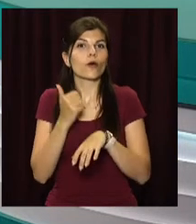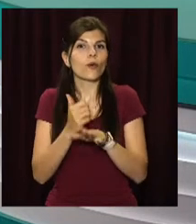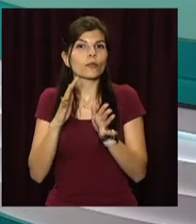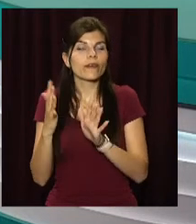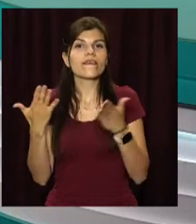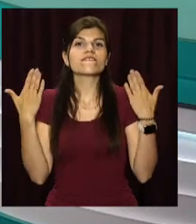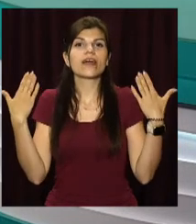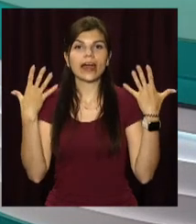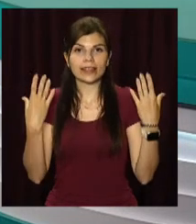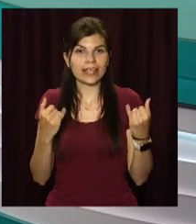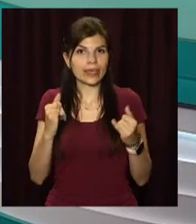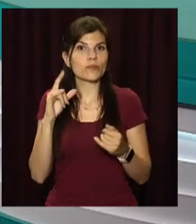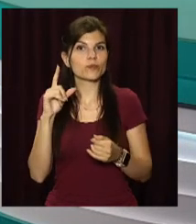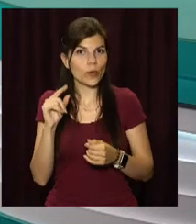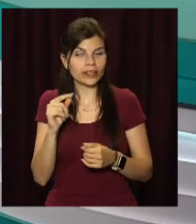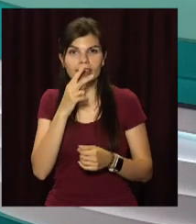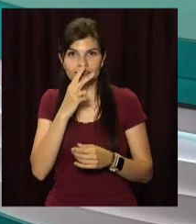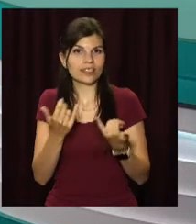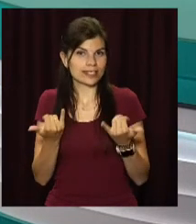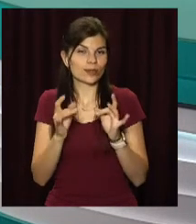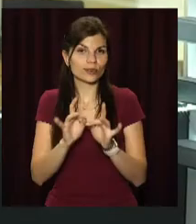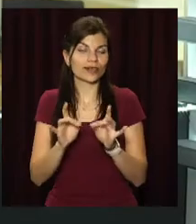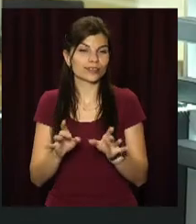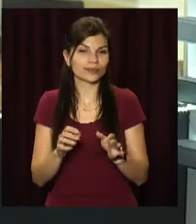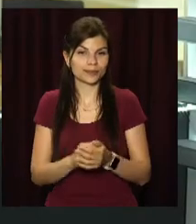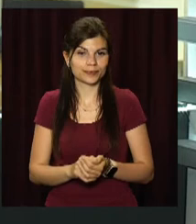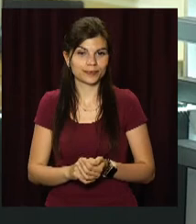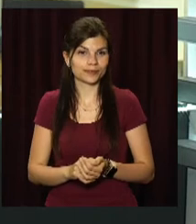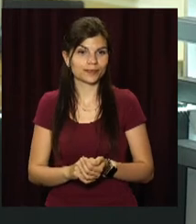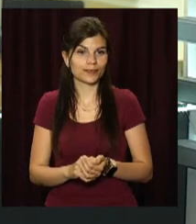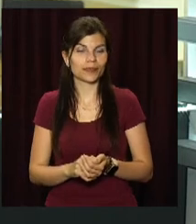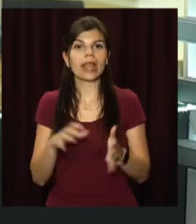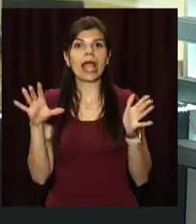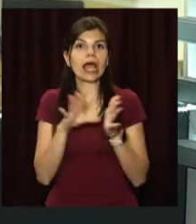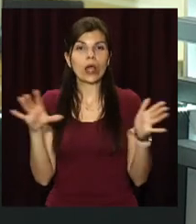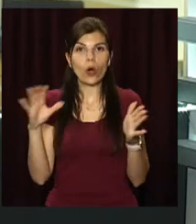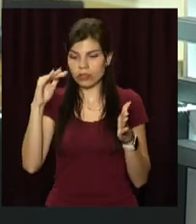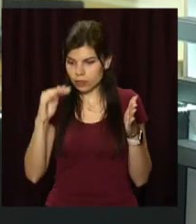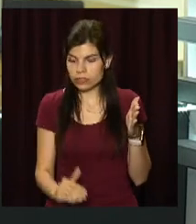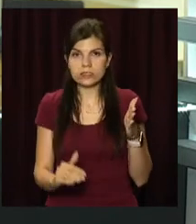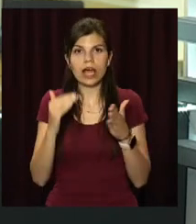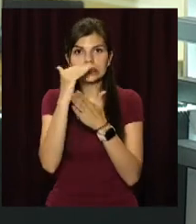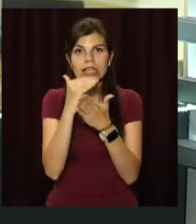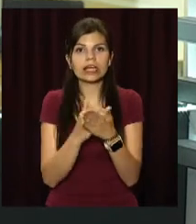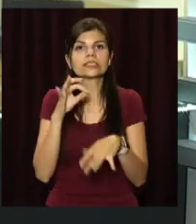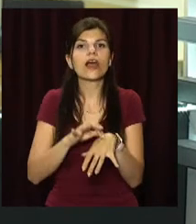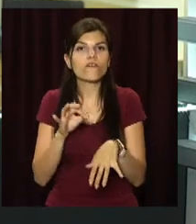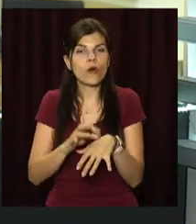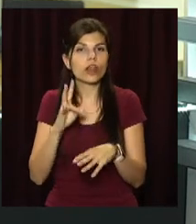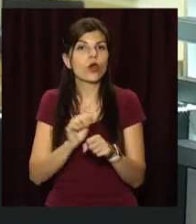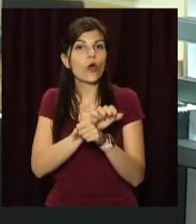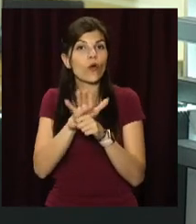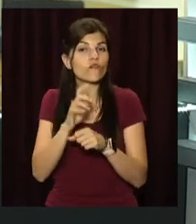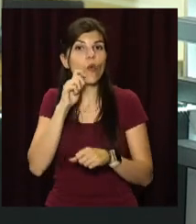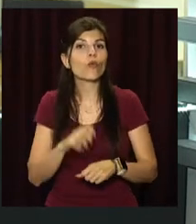події вихідних та понеділка дивіться просто зараз. Рекордно низька статистика захворюваності на ковід